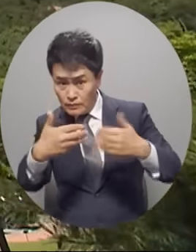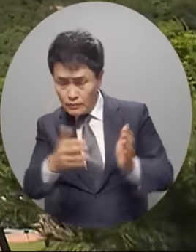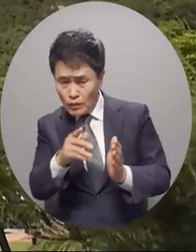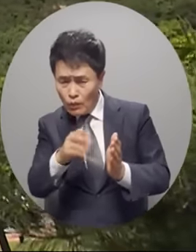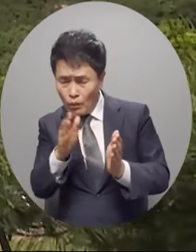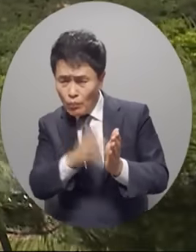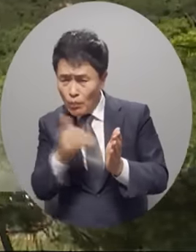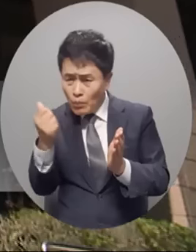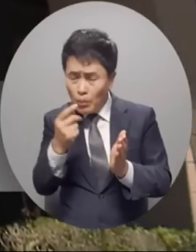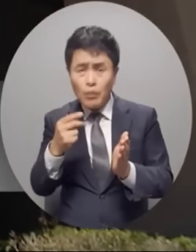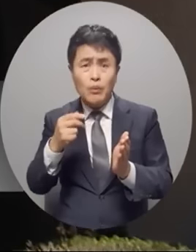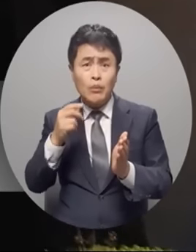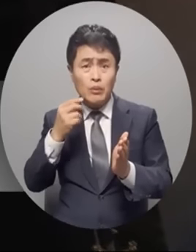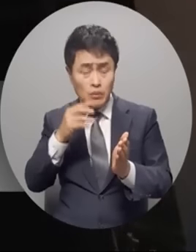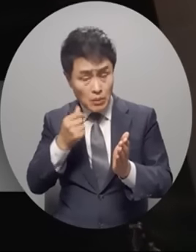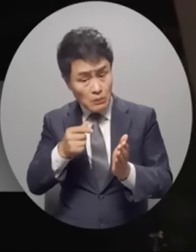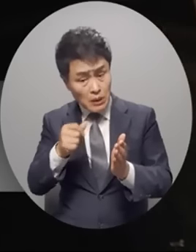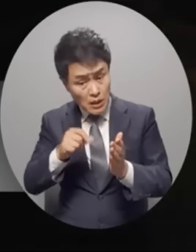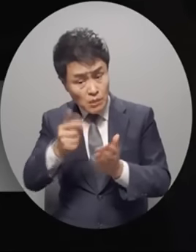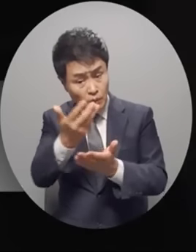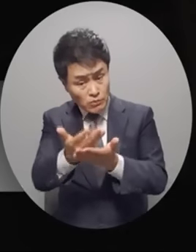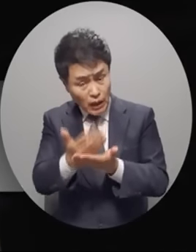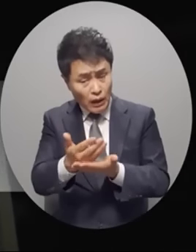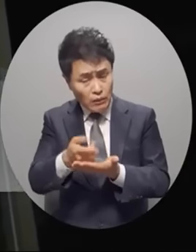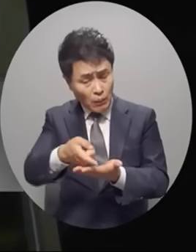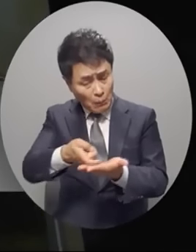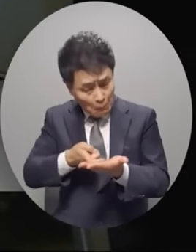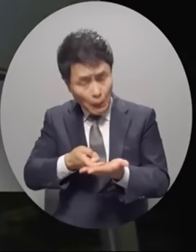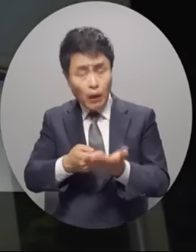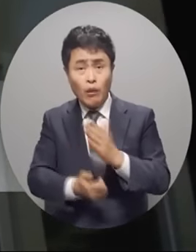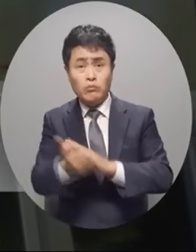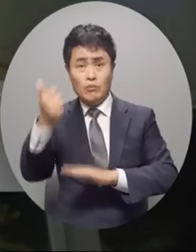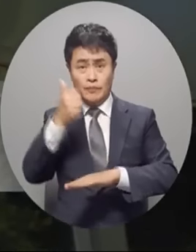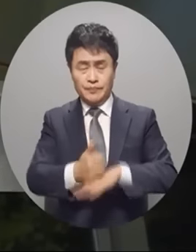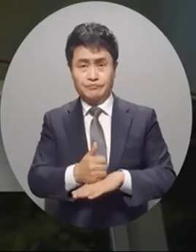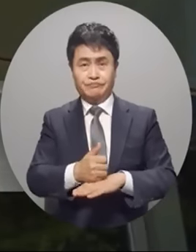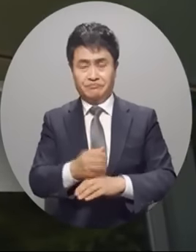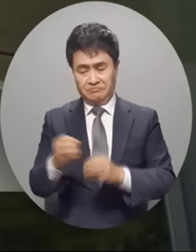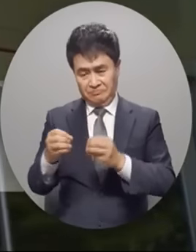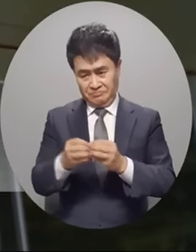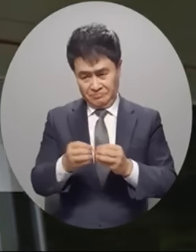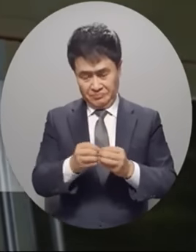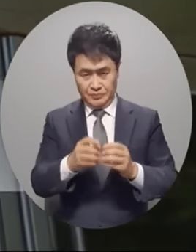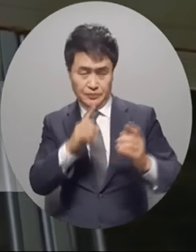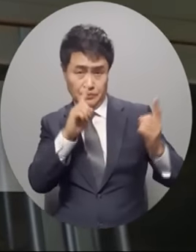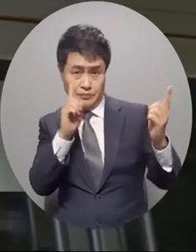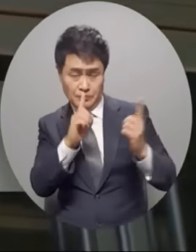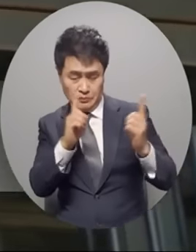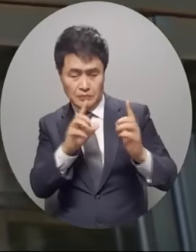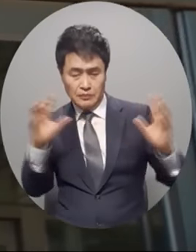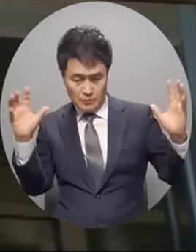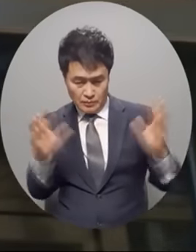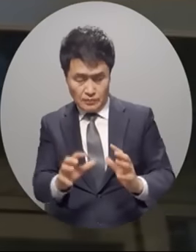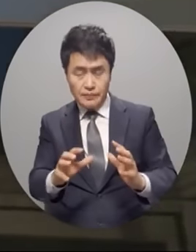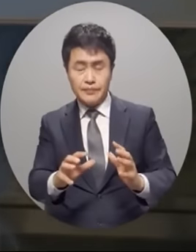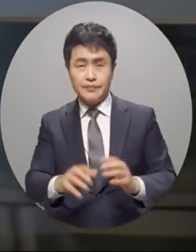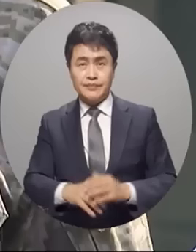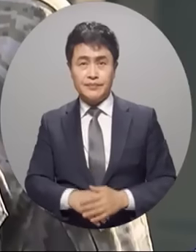풀지 못했지만 일부 자료는 추출에 성공했습니다. 문자 메시지, 통화 녹음도 포함된 것으로